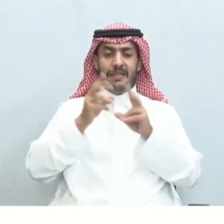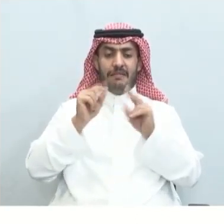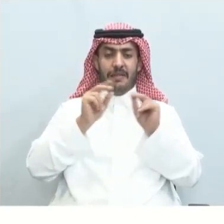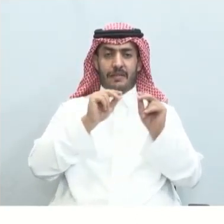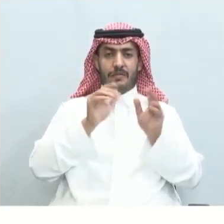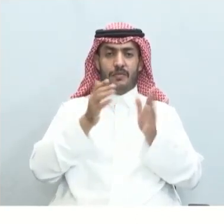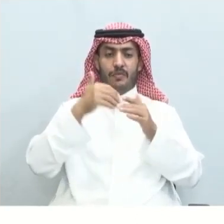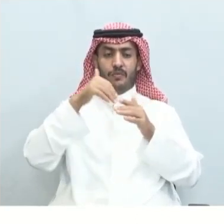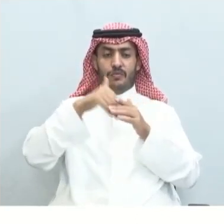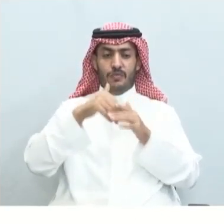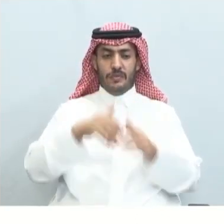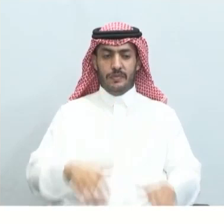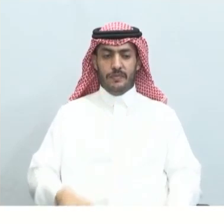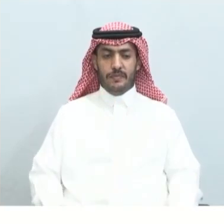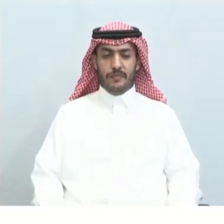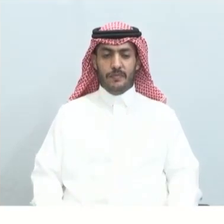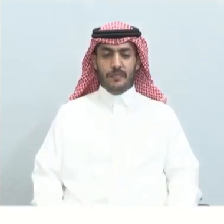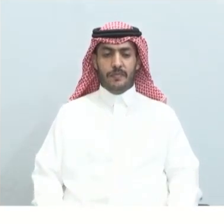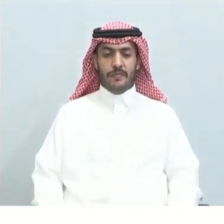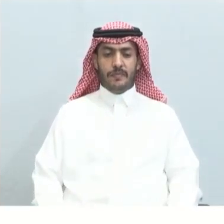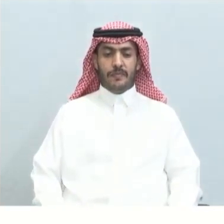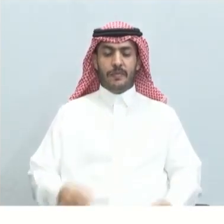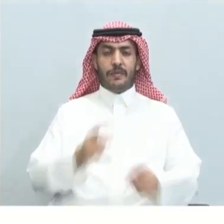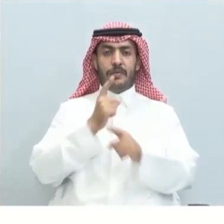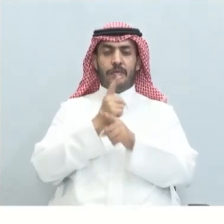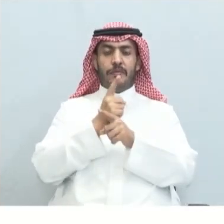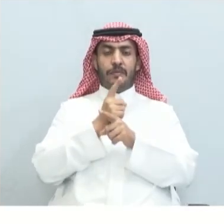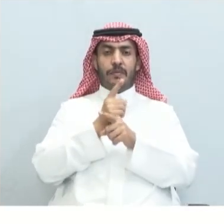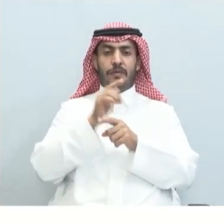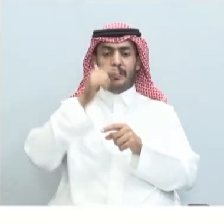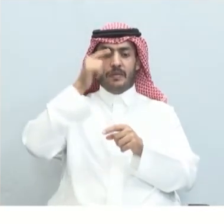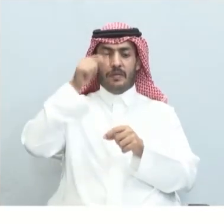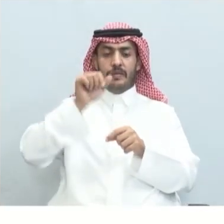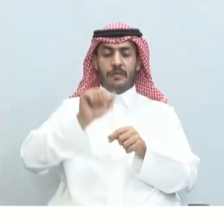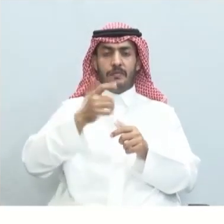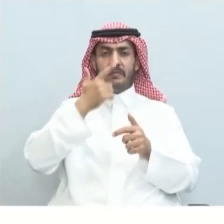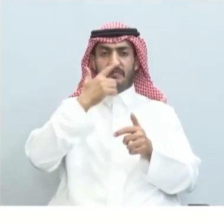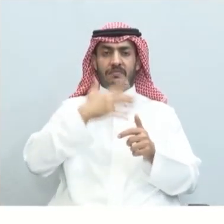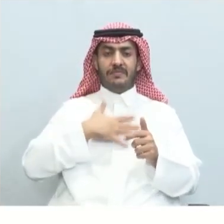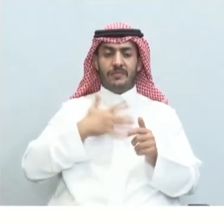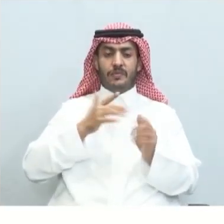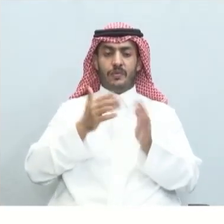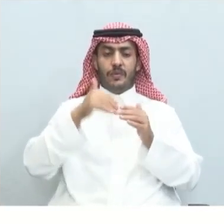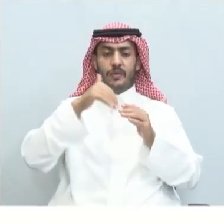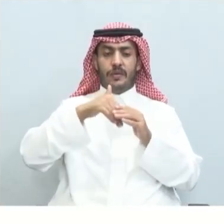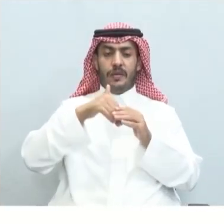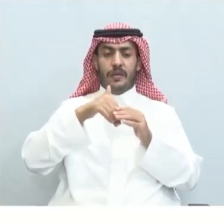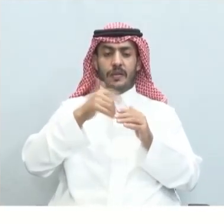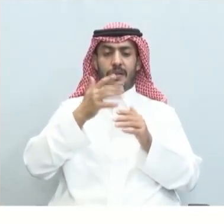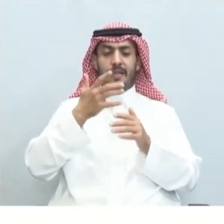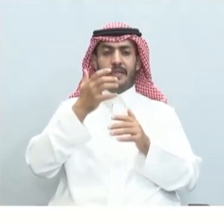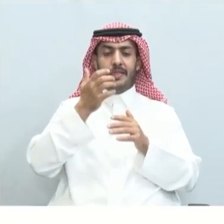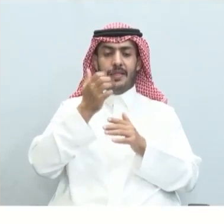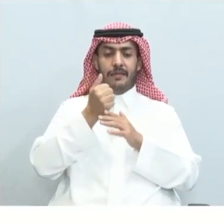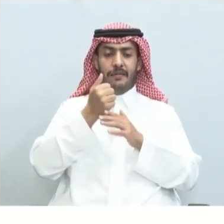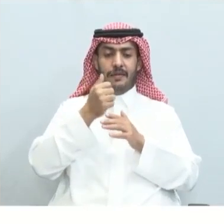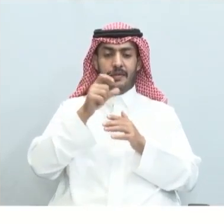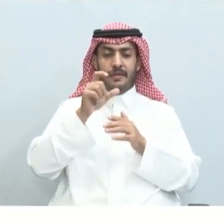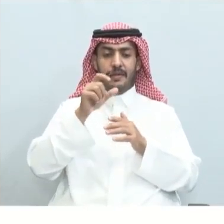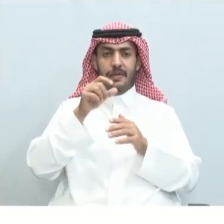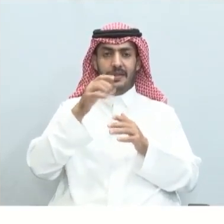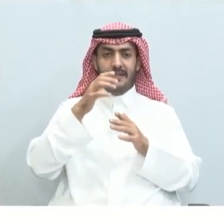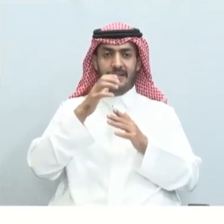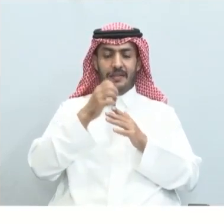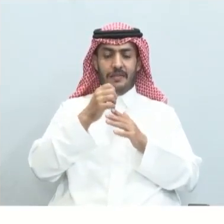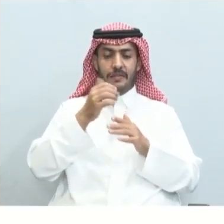هز الصندوق فذكر المعلم اذا انتم تتوقعون ان بداخل الصندوق دباسه